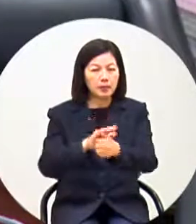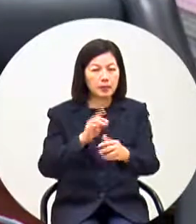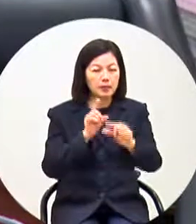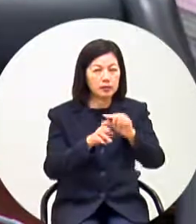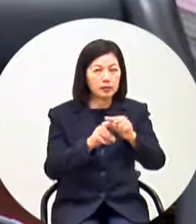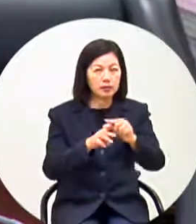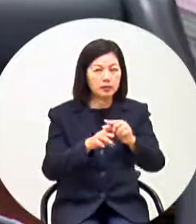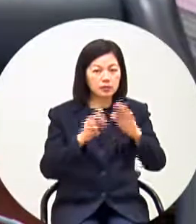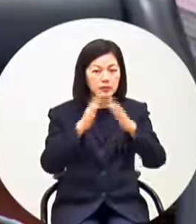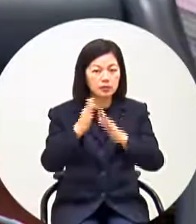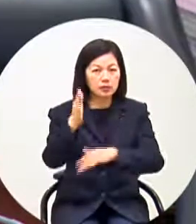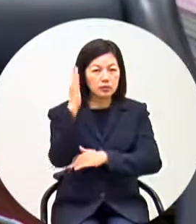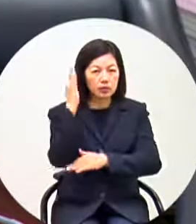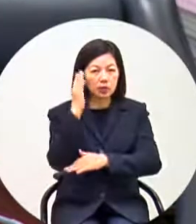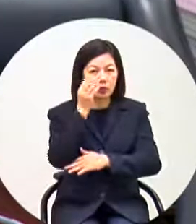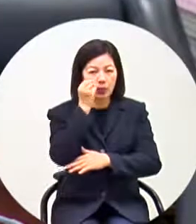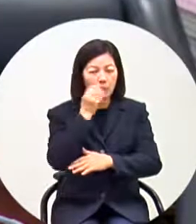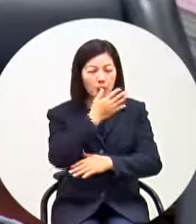哦，你看，